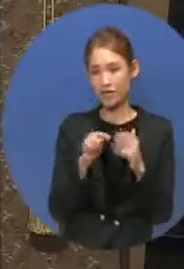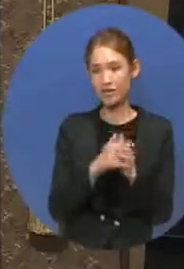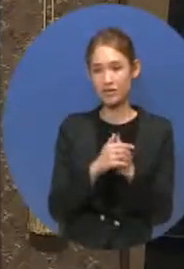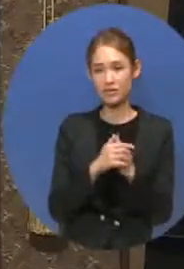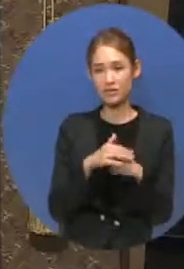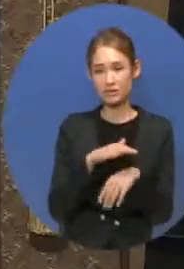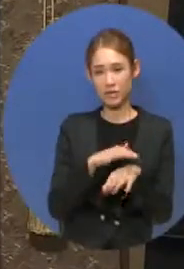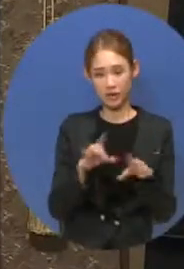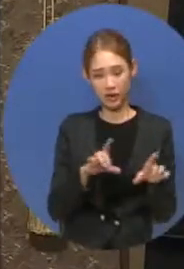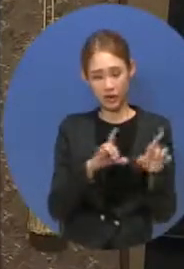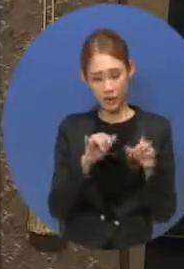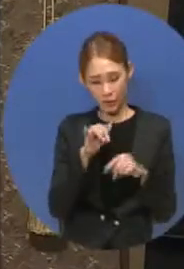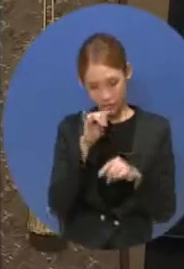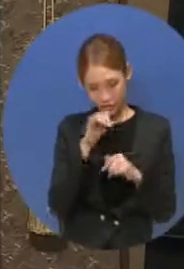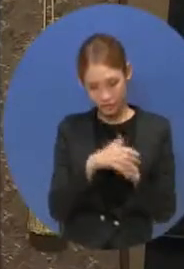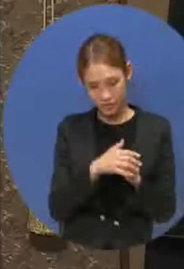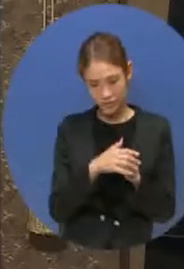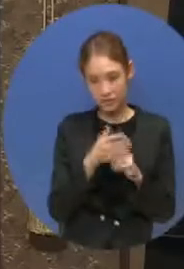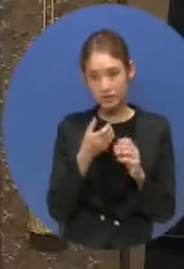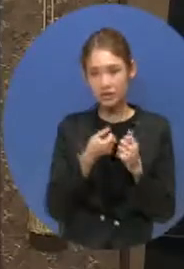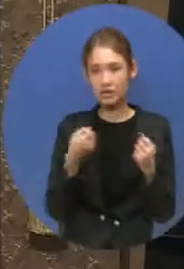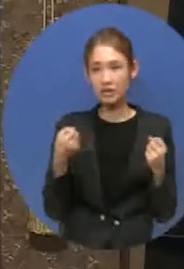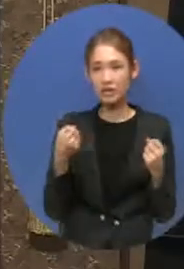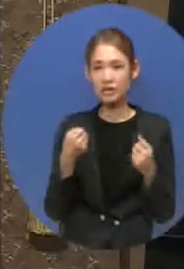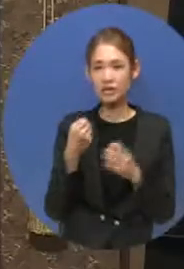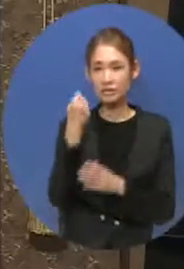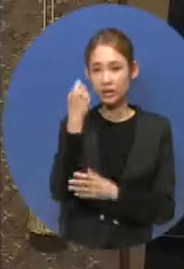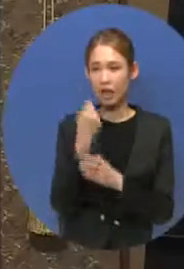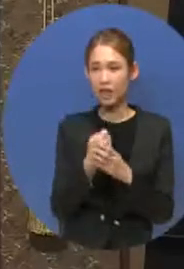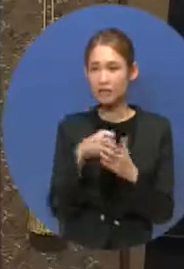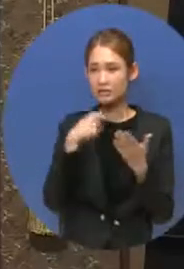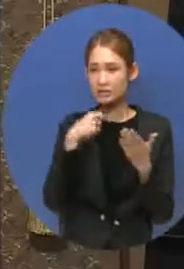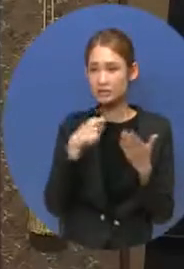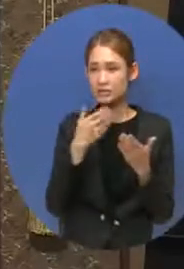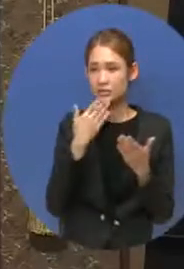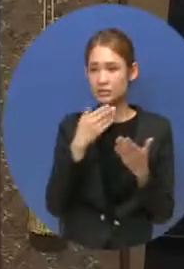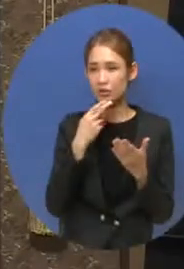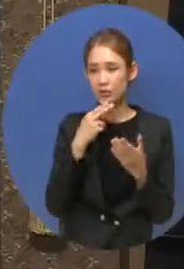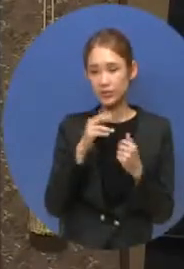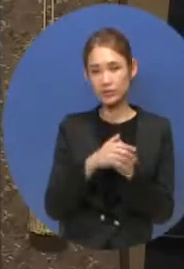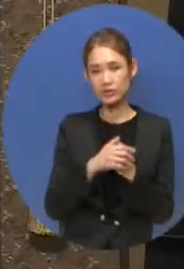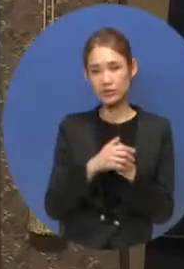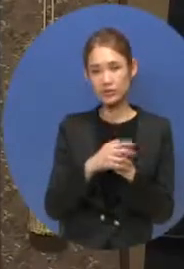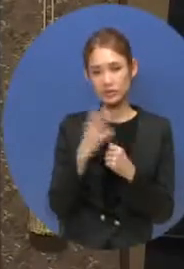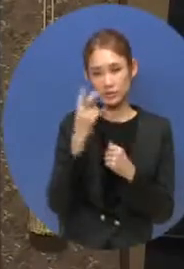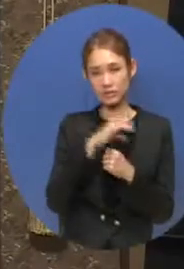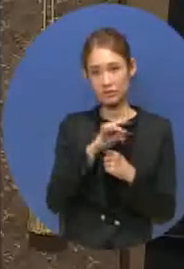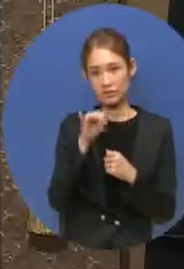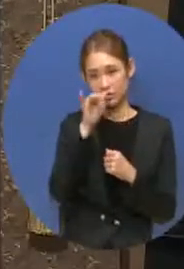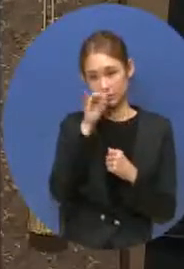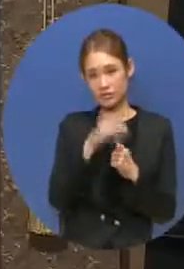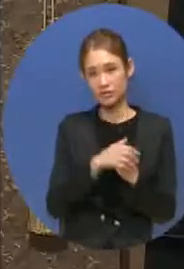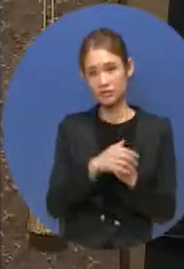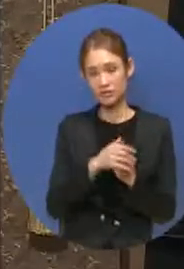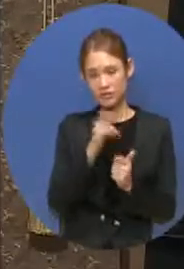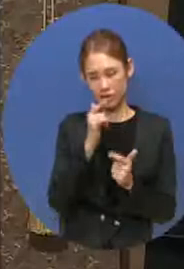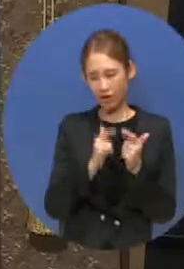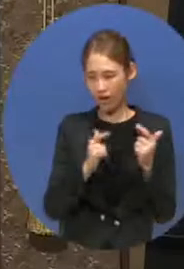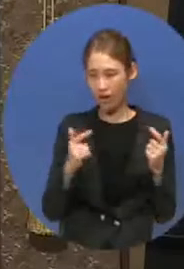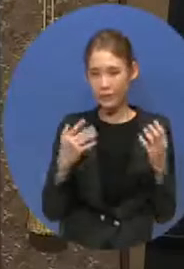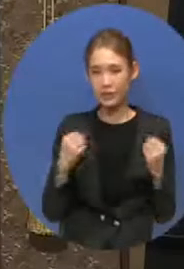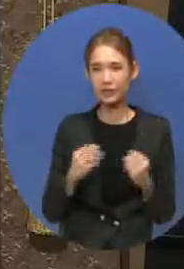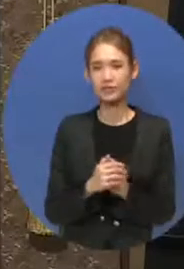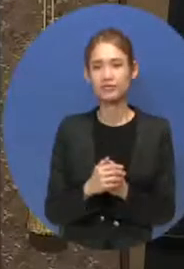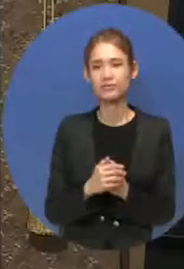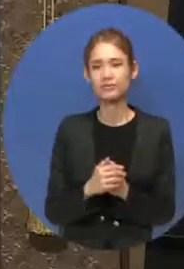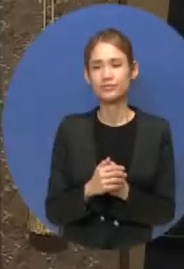제대로 잘 생활하고 있는지 냉장고에 혹시 상한 음식은 없는지 정도 네. 봐줘야 되는 분도 계시거든요. 아. 그러니까 굉장히 다양하게 돼서